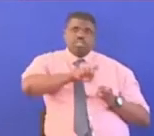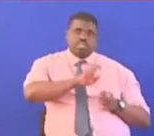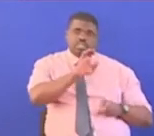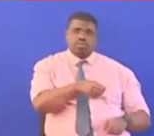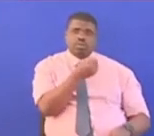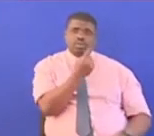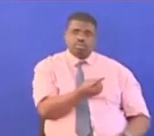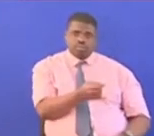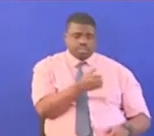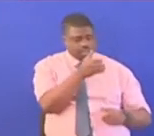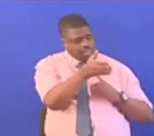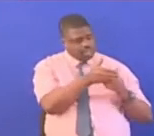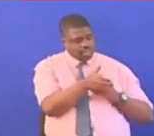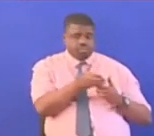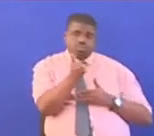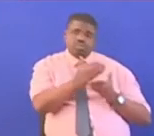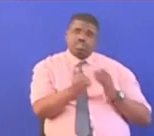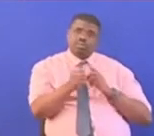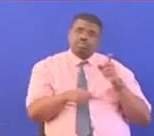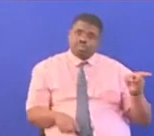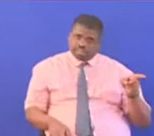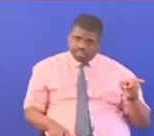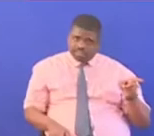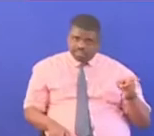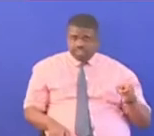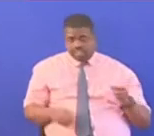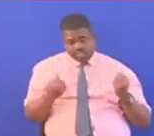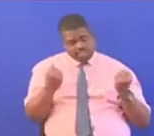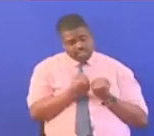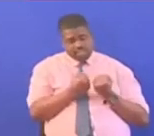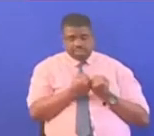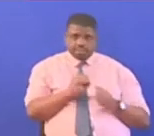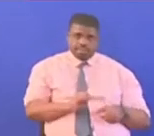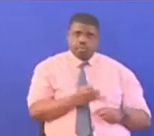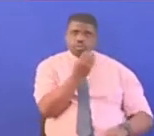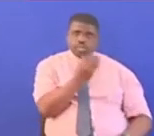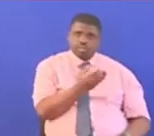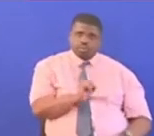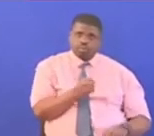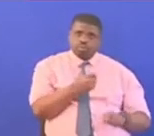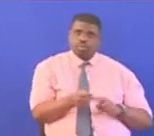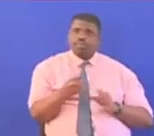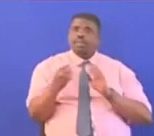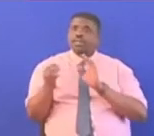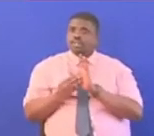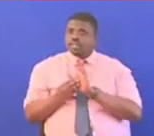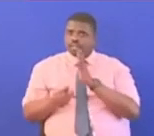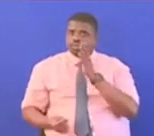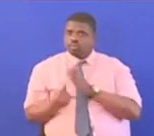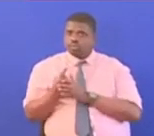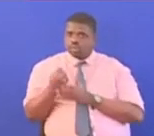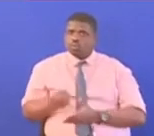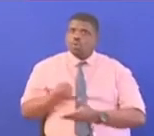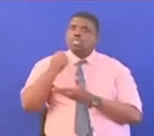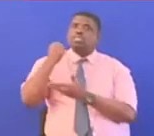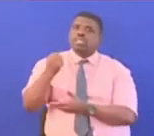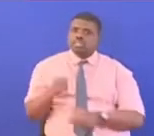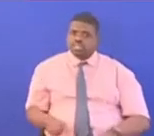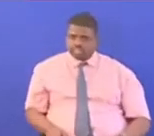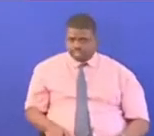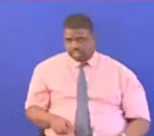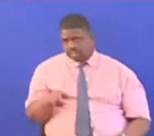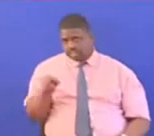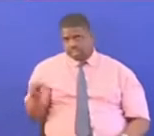mmoja ni takribani eneo hili lilikuwa linazalisha shilingi bilioni 5 na milioni 800 kutokana na uwekezaji ambao